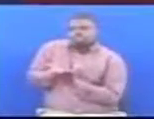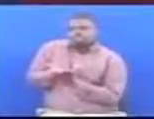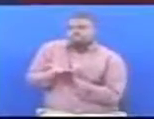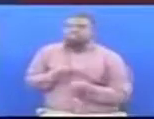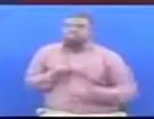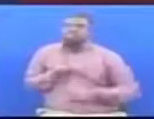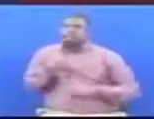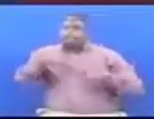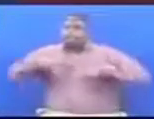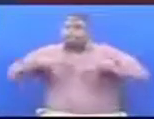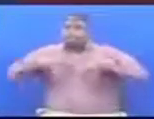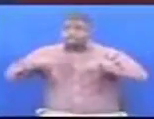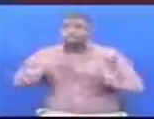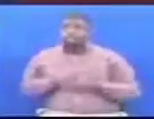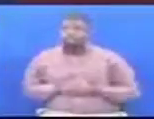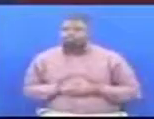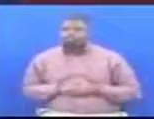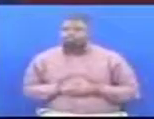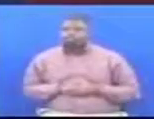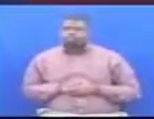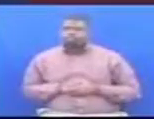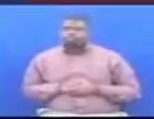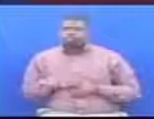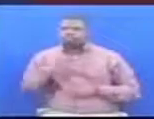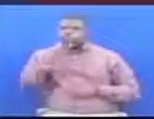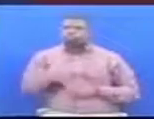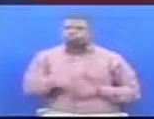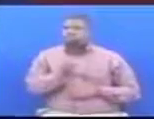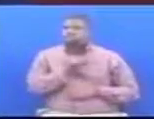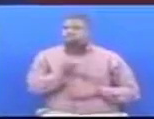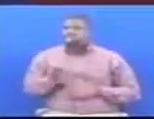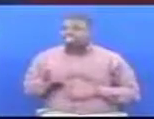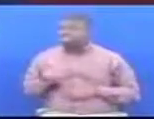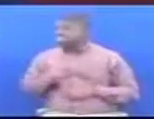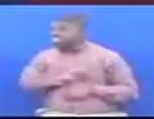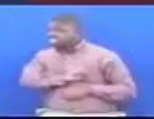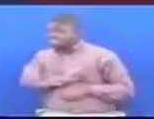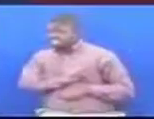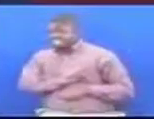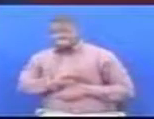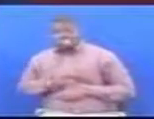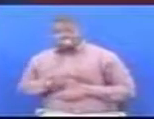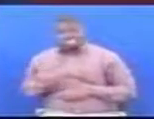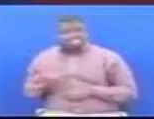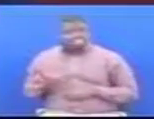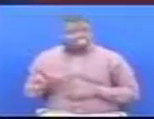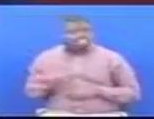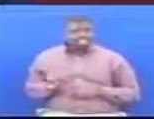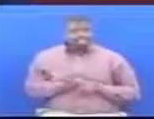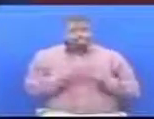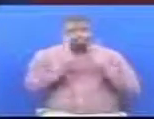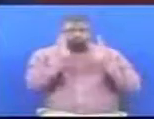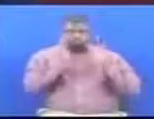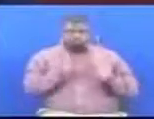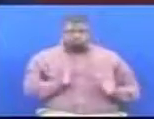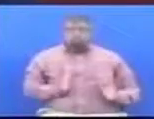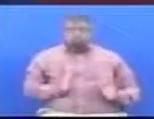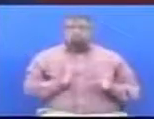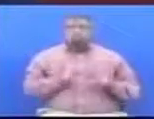speaker, naye si mwingine isipokuwa ni mheshimiwa